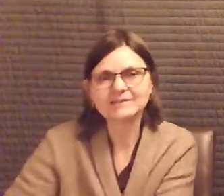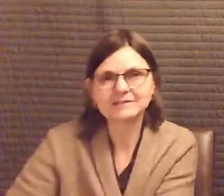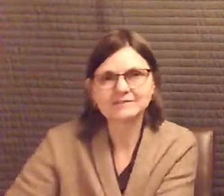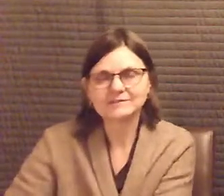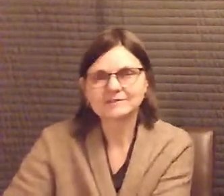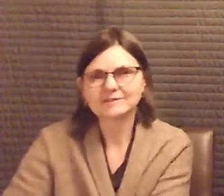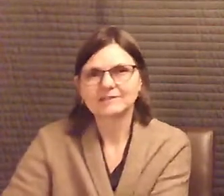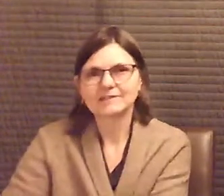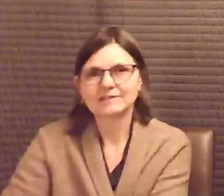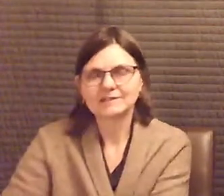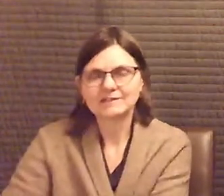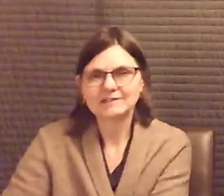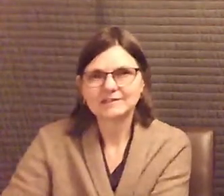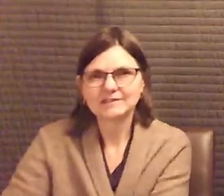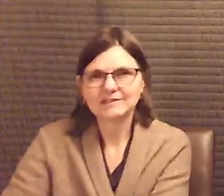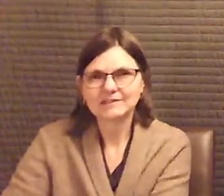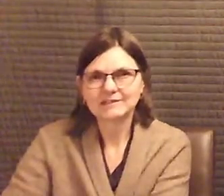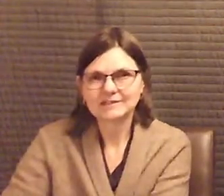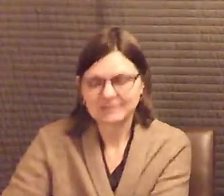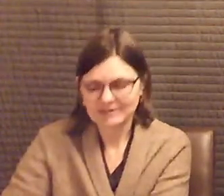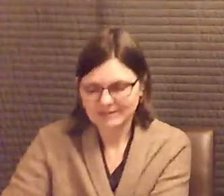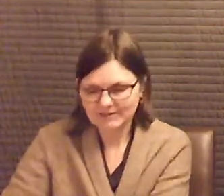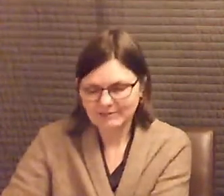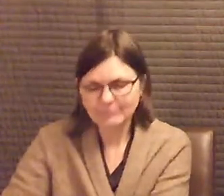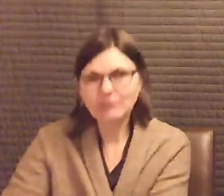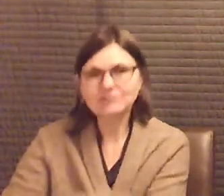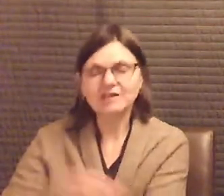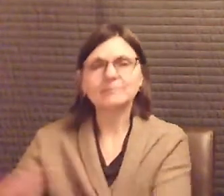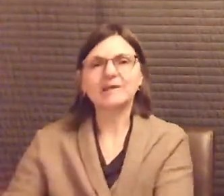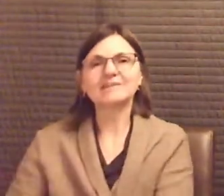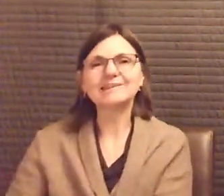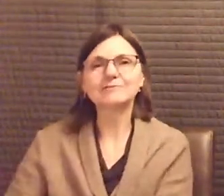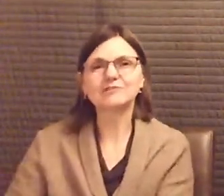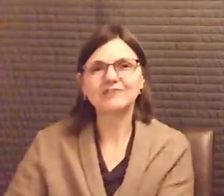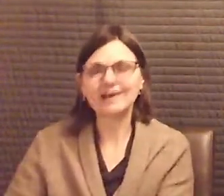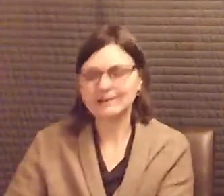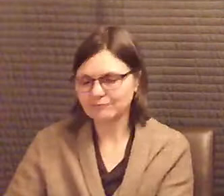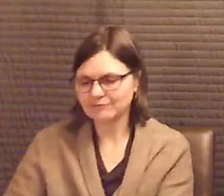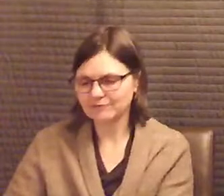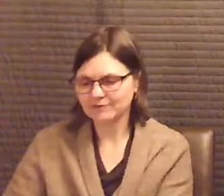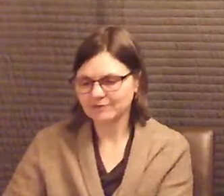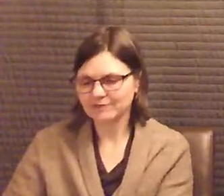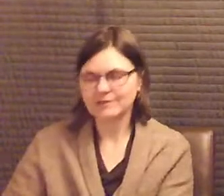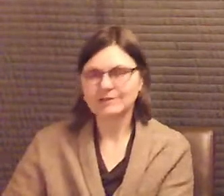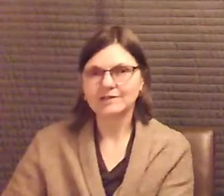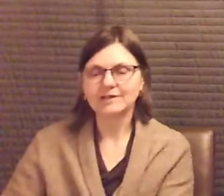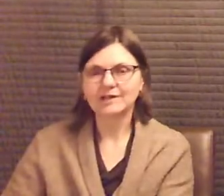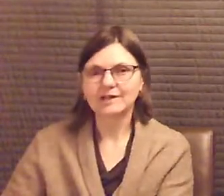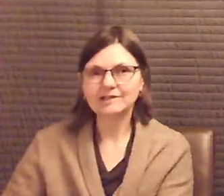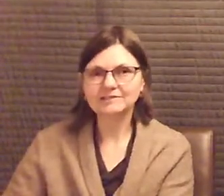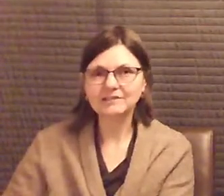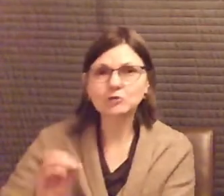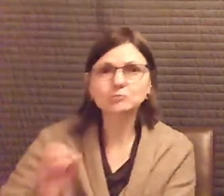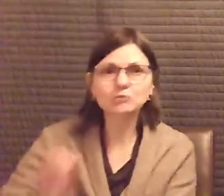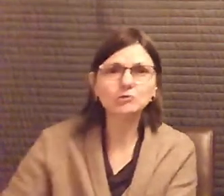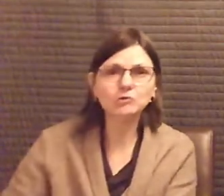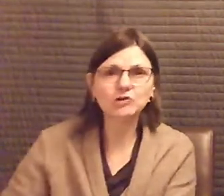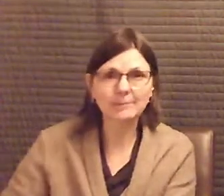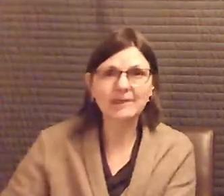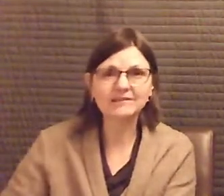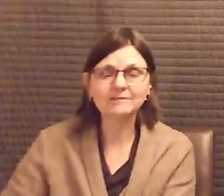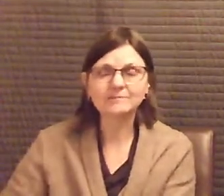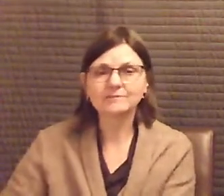we dat benaderen ik was boos en hier bewust 312 banen zijn de b3 verstaan ik heet het charge zie erop toe